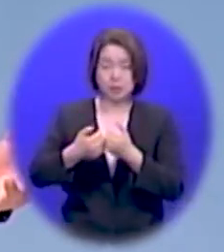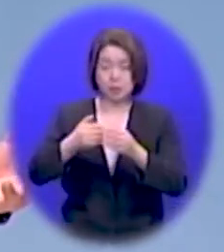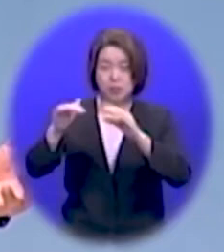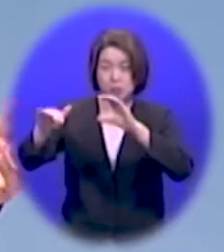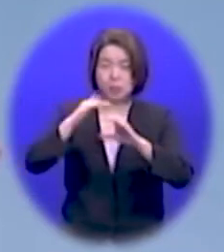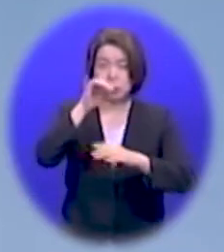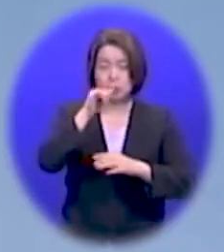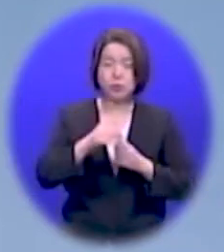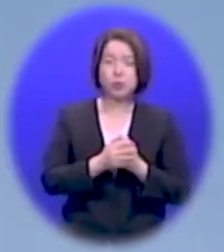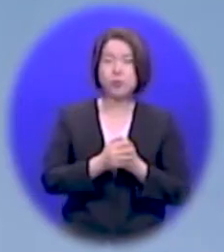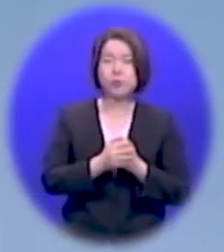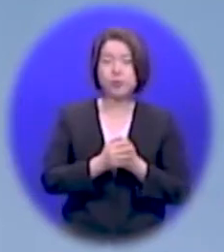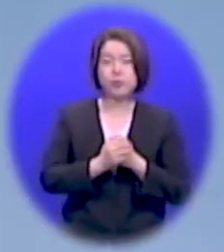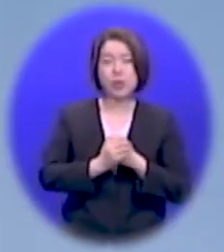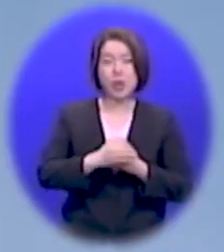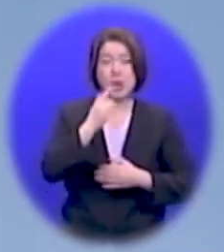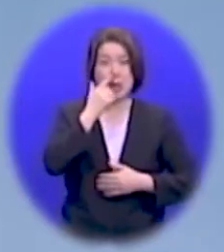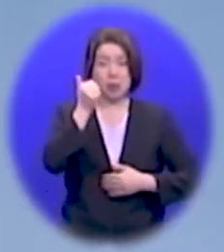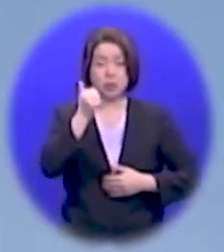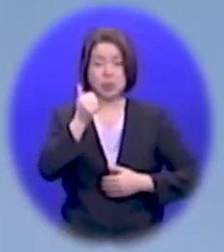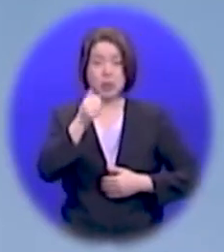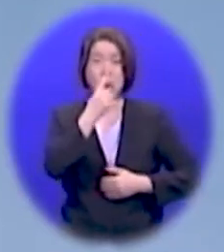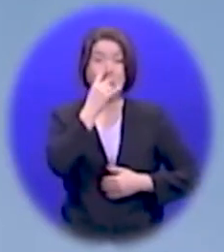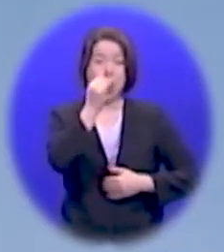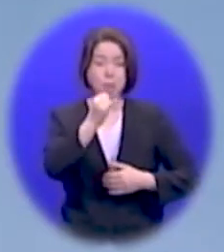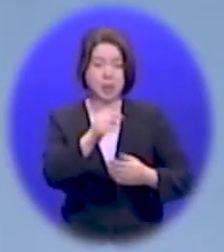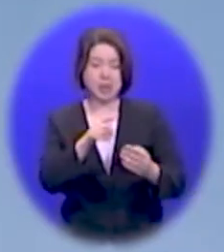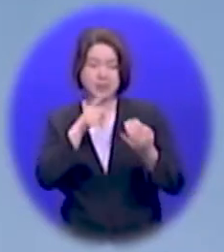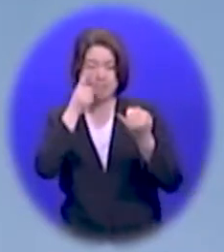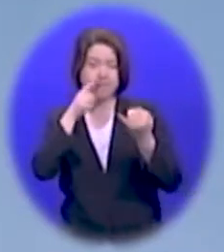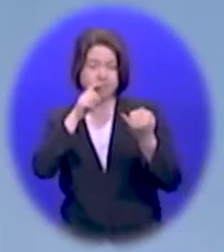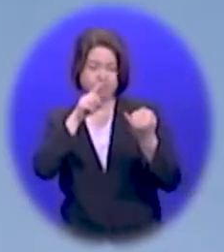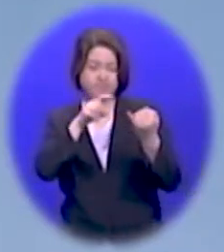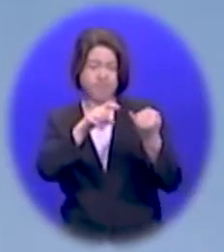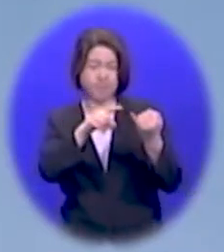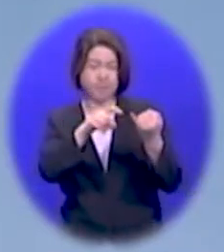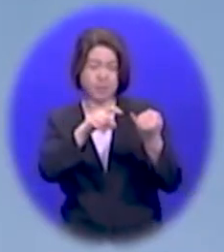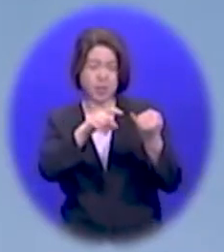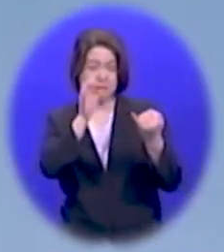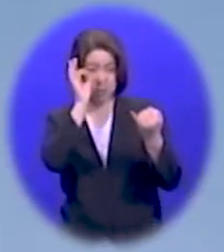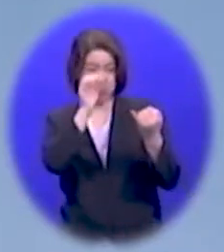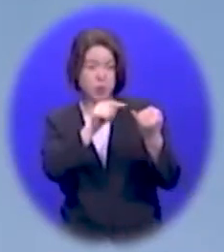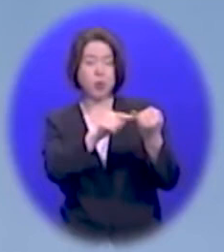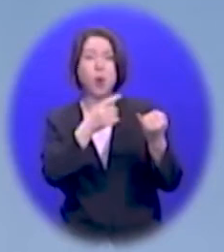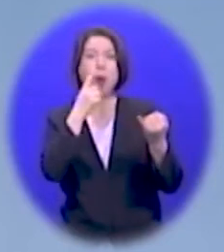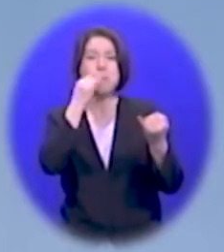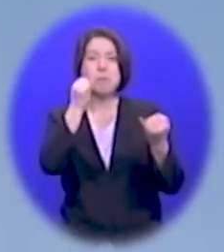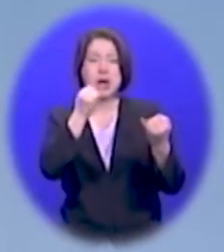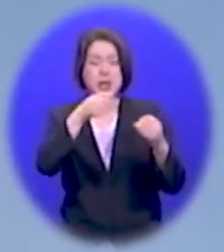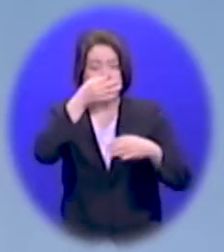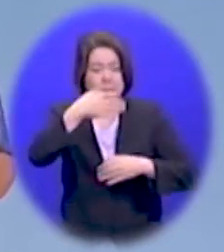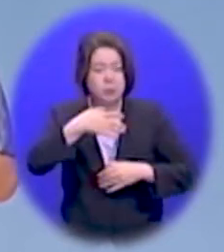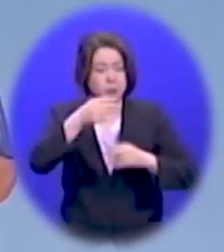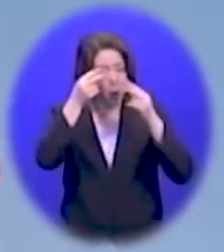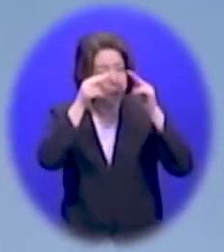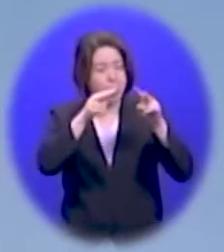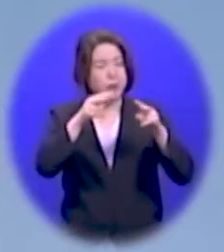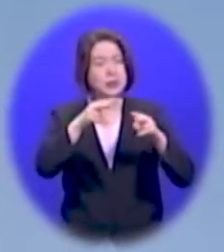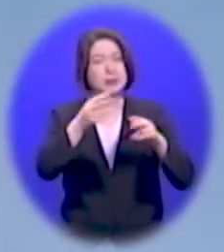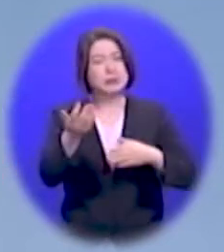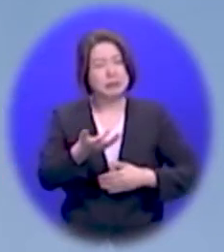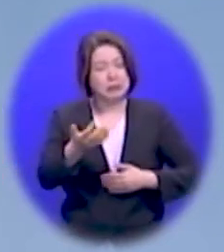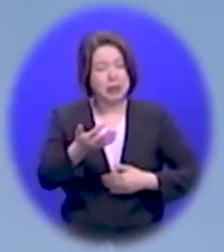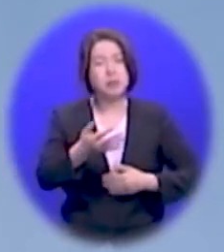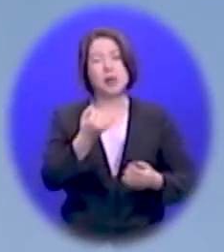저쪽으로 고통당하는 엄마를 지켜보는 그 마음 아픔 을 고백하는 자매도 있고 나한테 썽 병으로